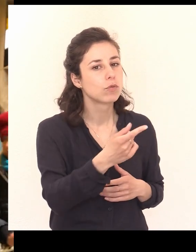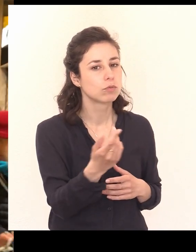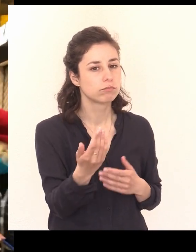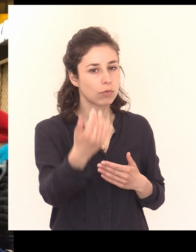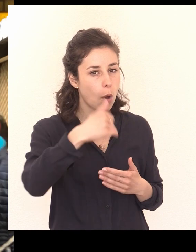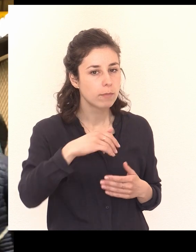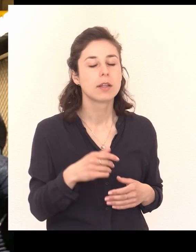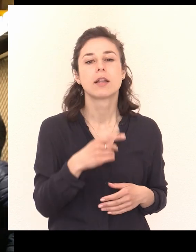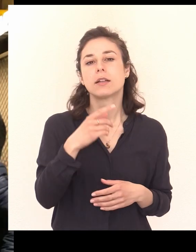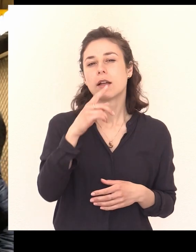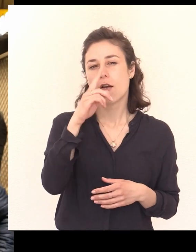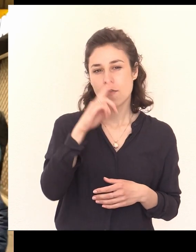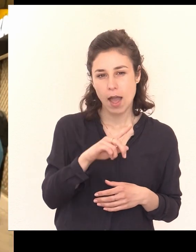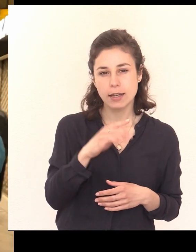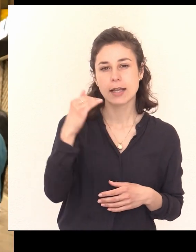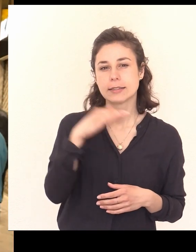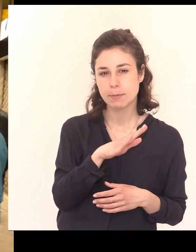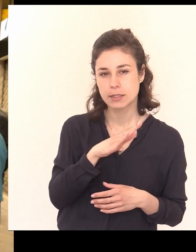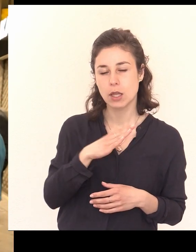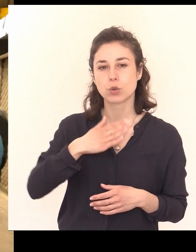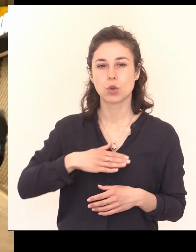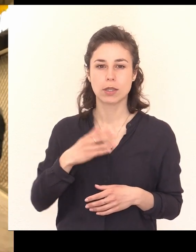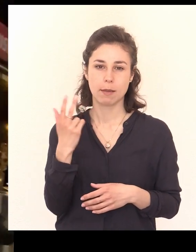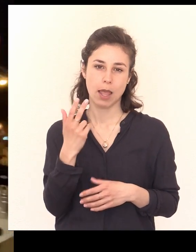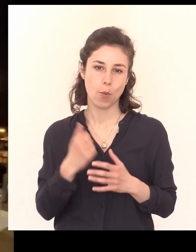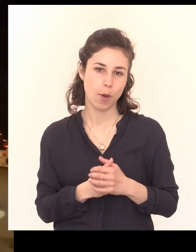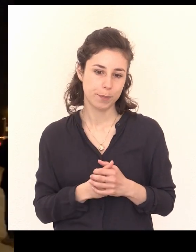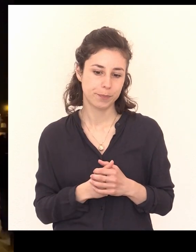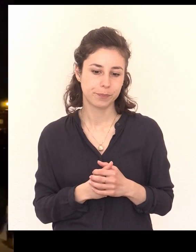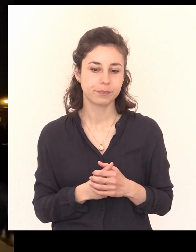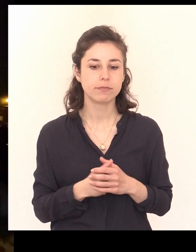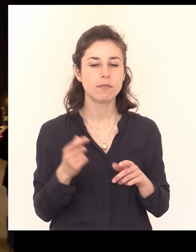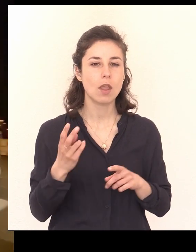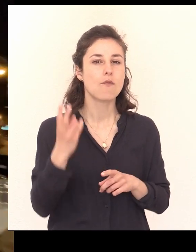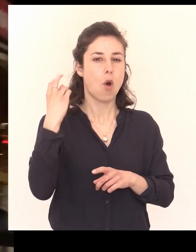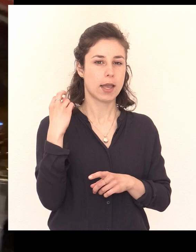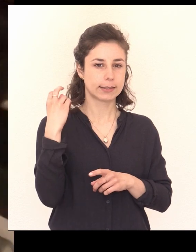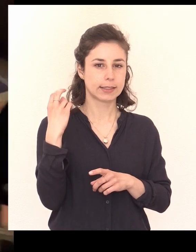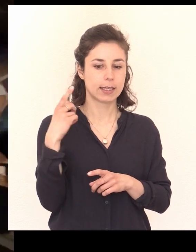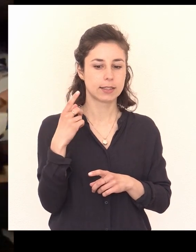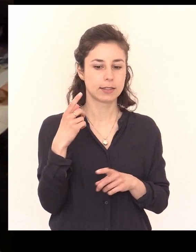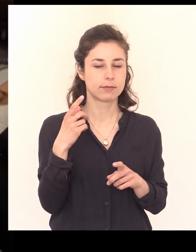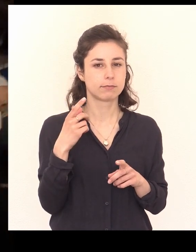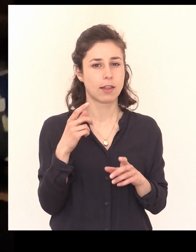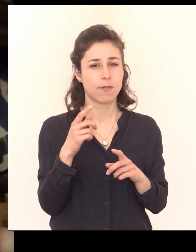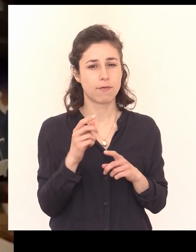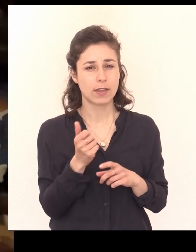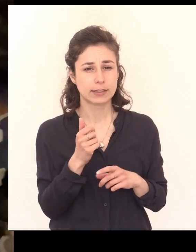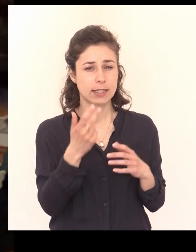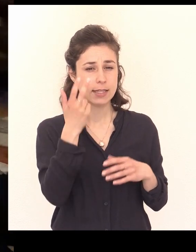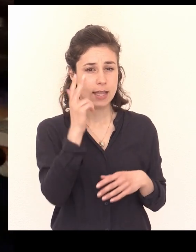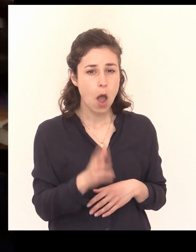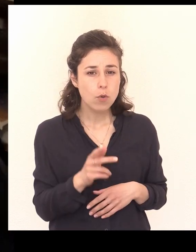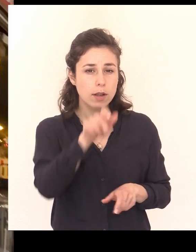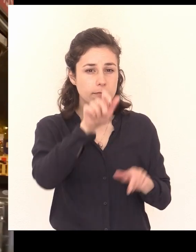Freitag, Samstag und den Nachmittag, Sonntag um 3 Uhr. Gestern, also vorgestern gab es fast